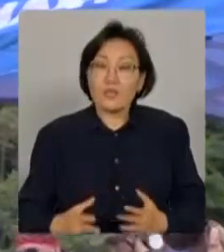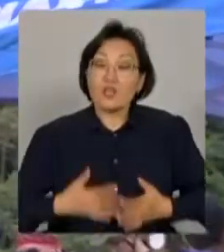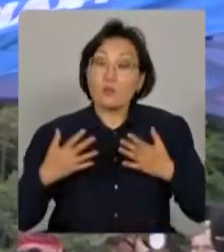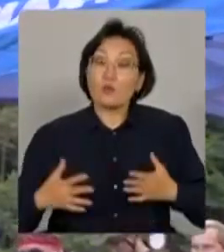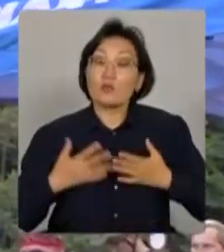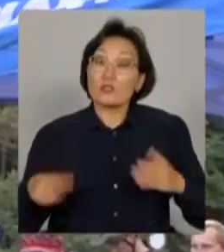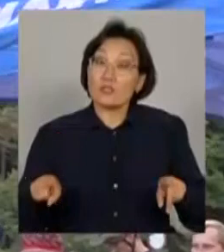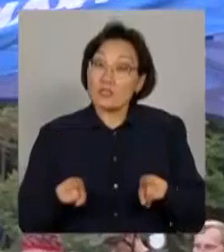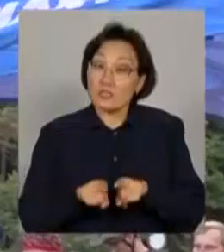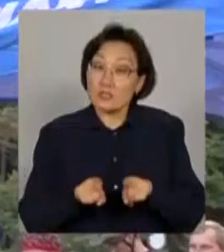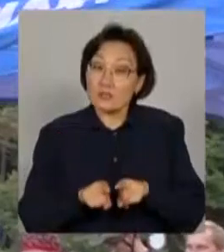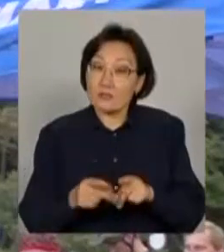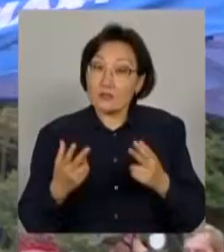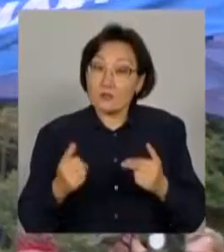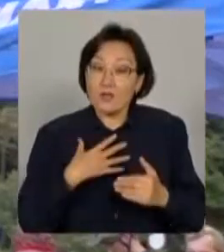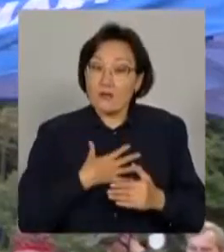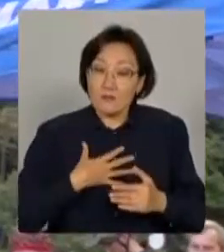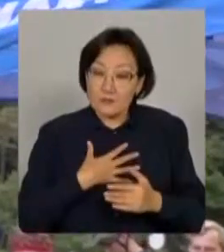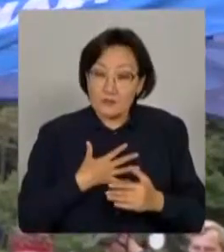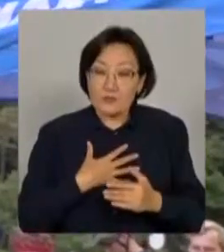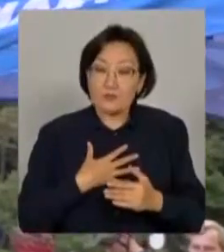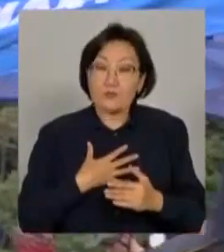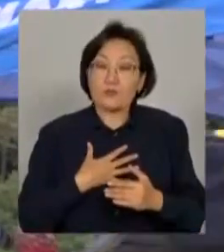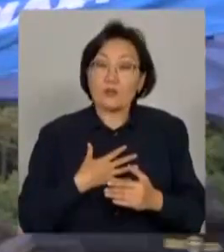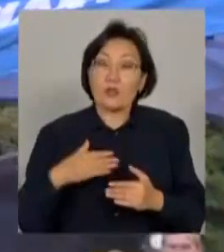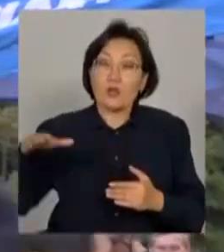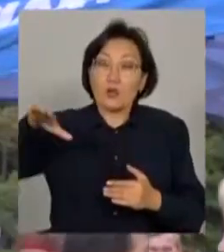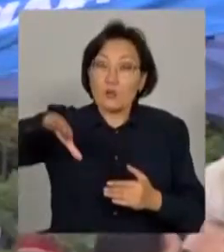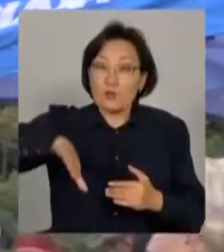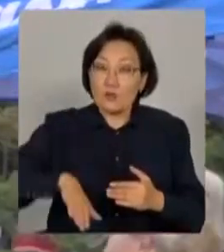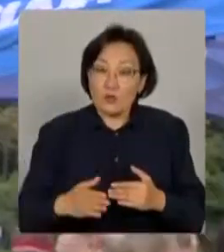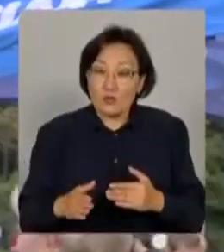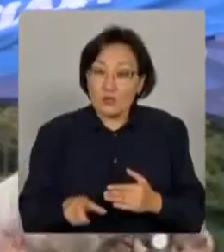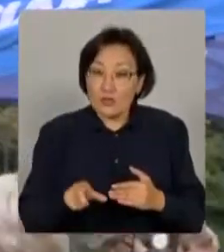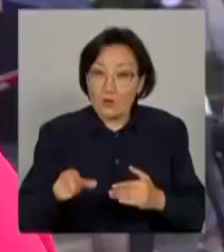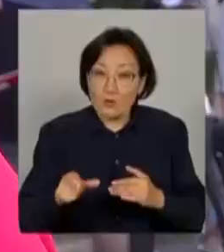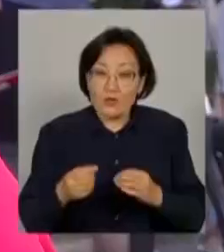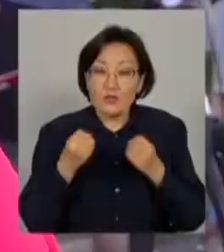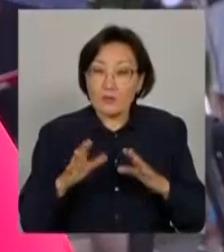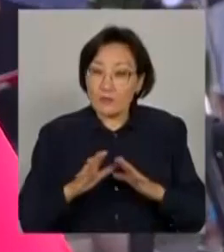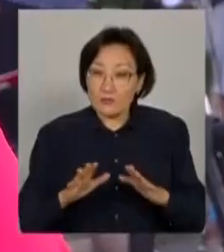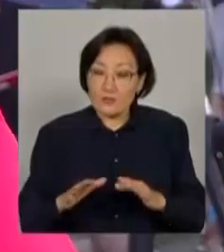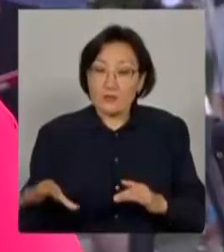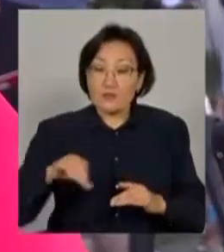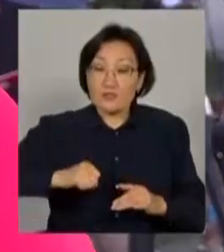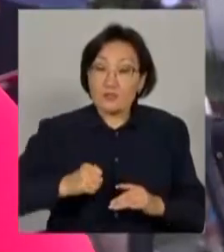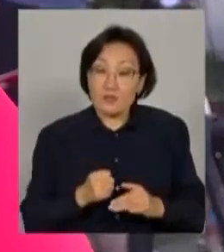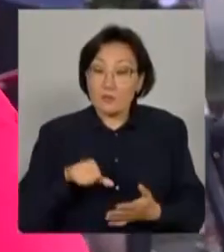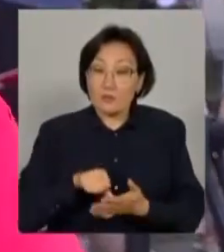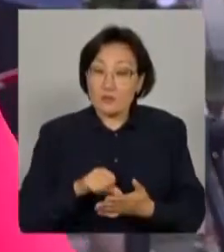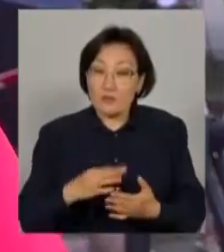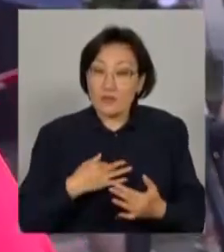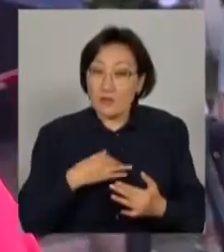такие, конечно, волнительные эмоции. Все-таки горочка такая непростая сама по себе. Все мои друзья участвуют, и я не могла